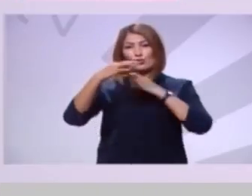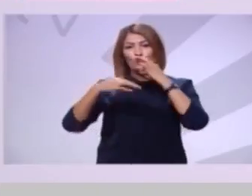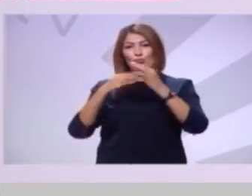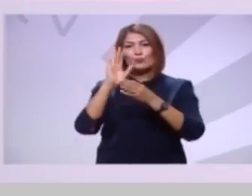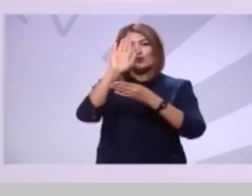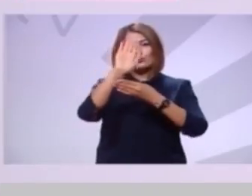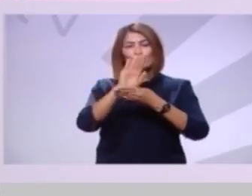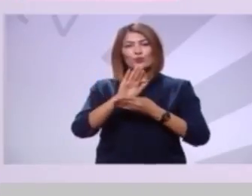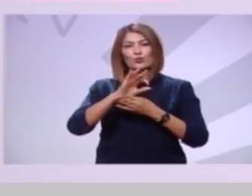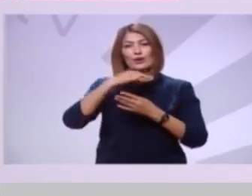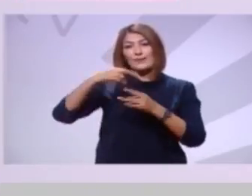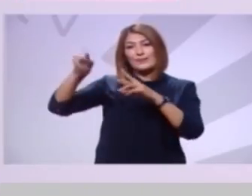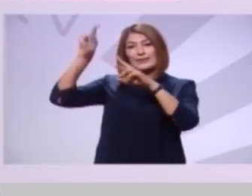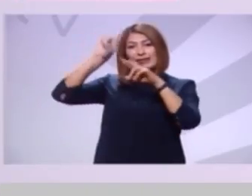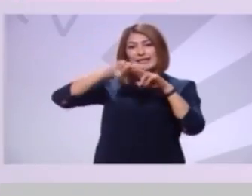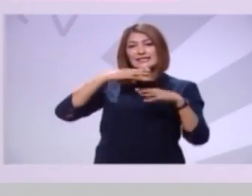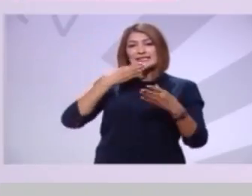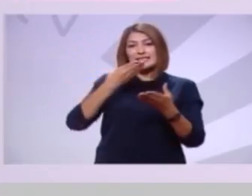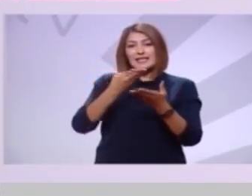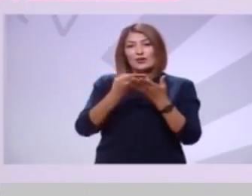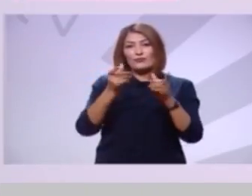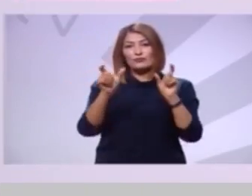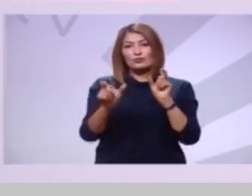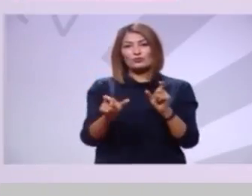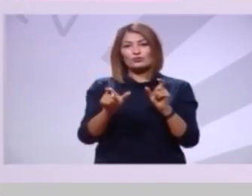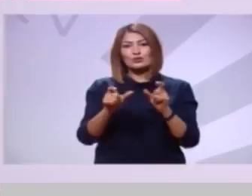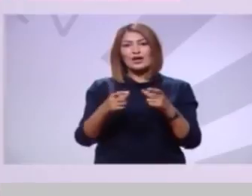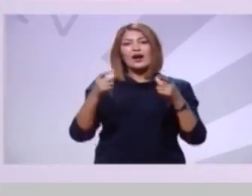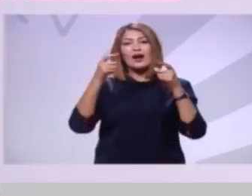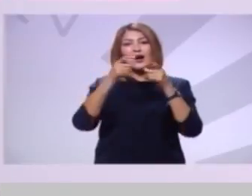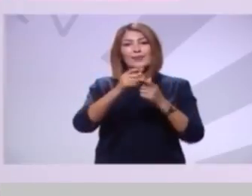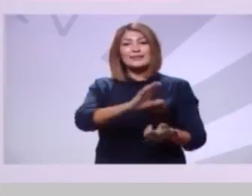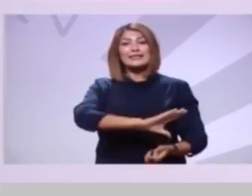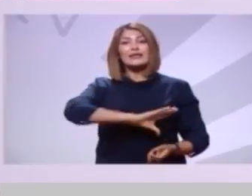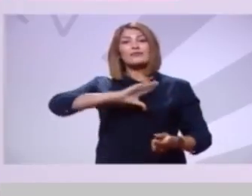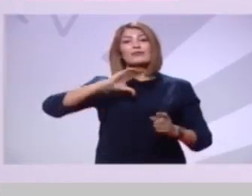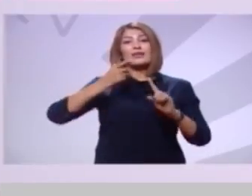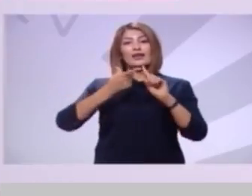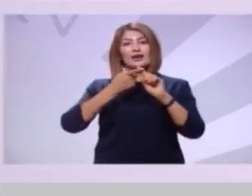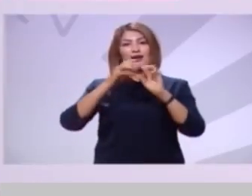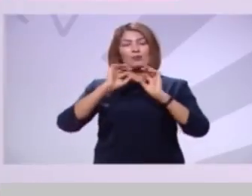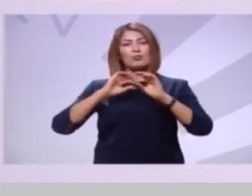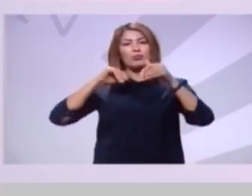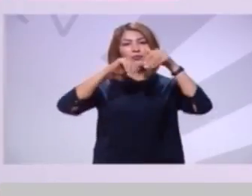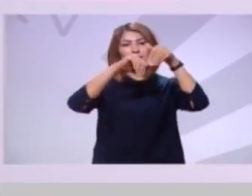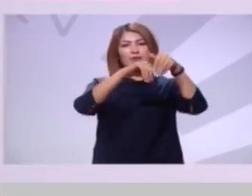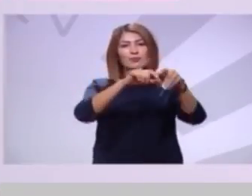لتجديد الثقه وانا كلي على ان